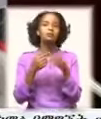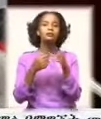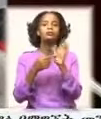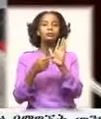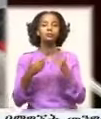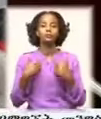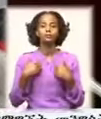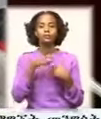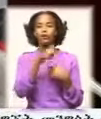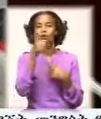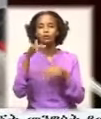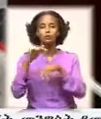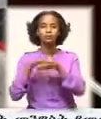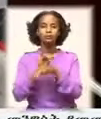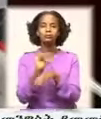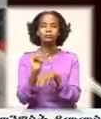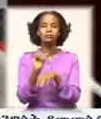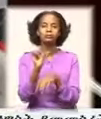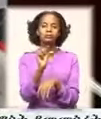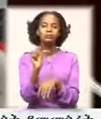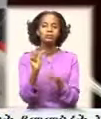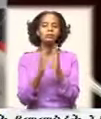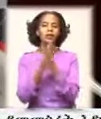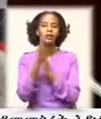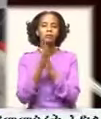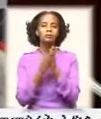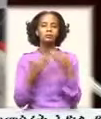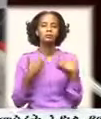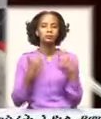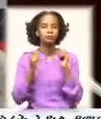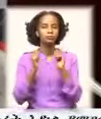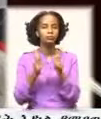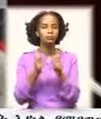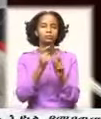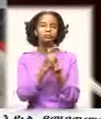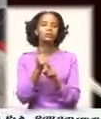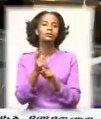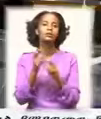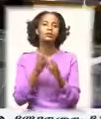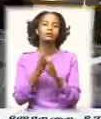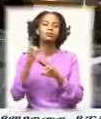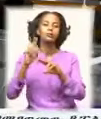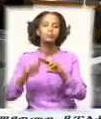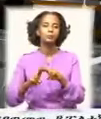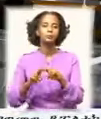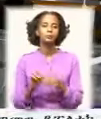ሌሎች ጋም የተለያዩ ጥቃቅን የሆኑ ፍላጎቶች ስላሉ በፍጥነት እንዲታረሙ አቅጣጫ ተቀምጧል።